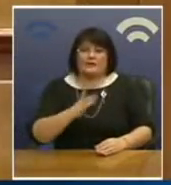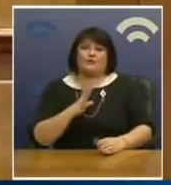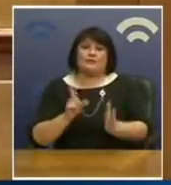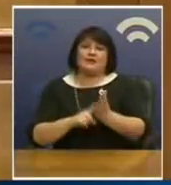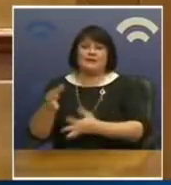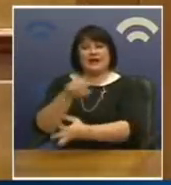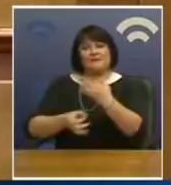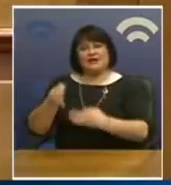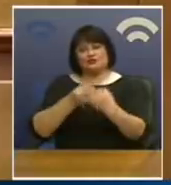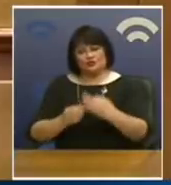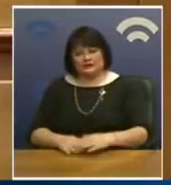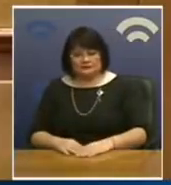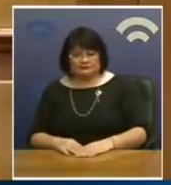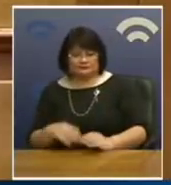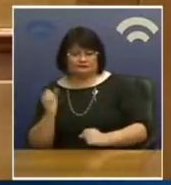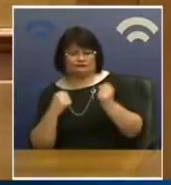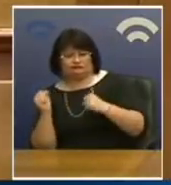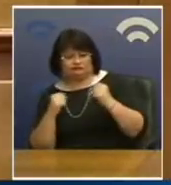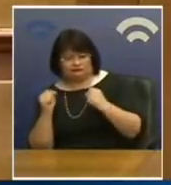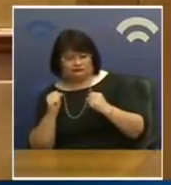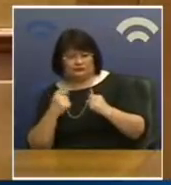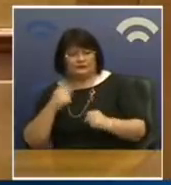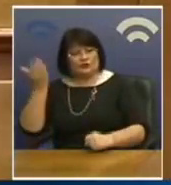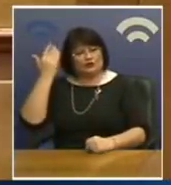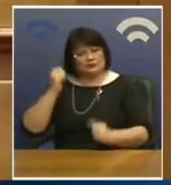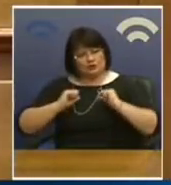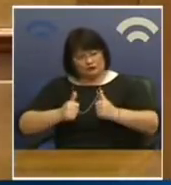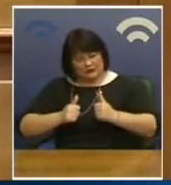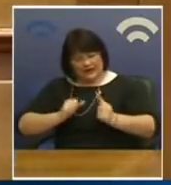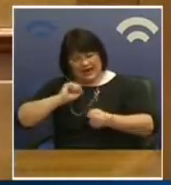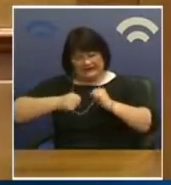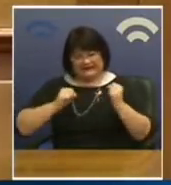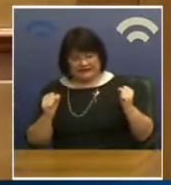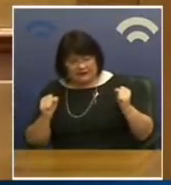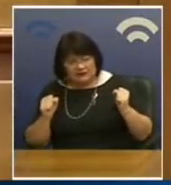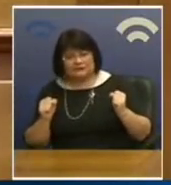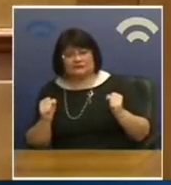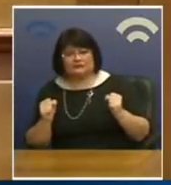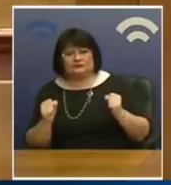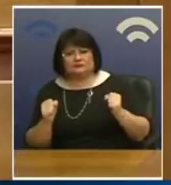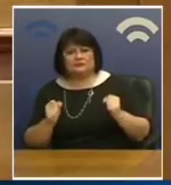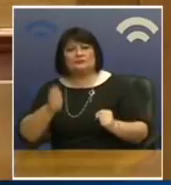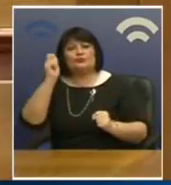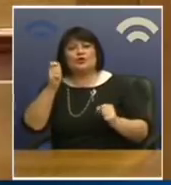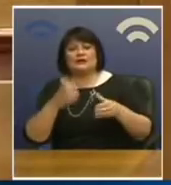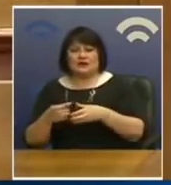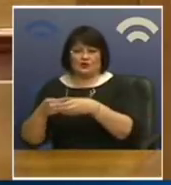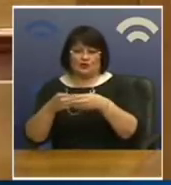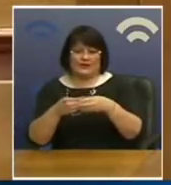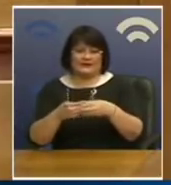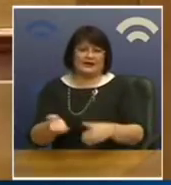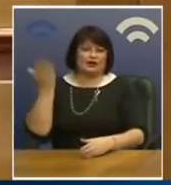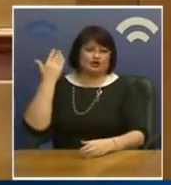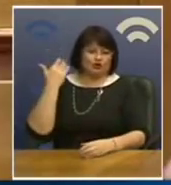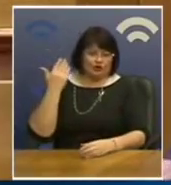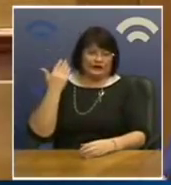Οι αντιδράσεις μας στην πρωτοβουλία αυτή τότε, από τα κόμματα που εμείς